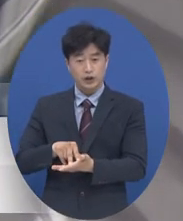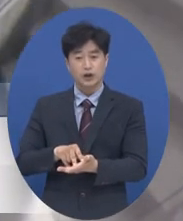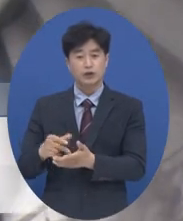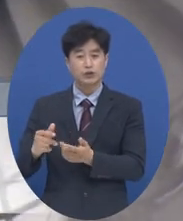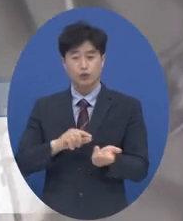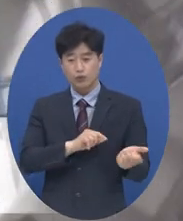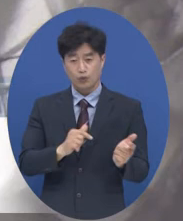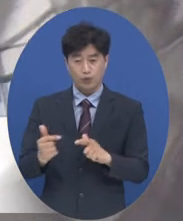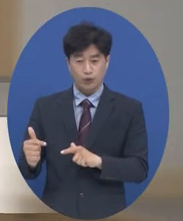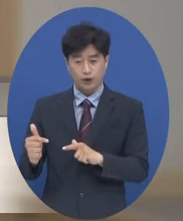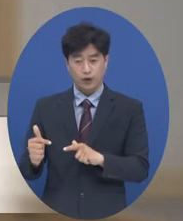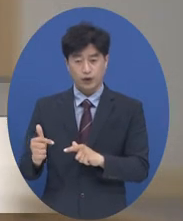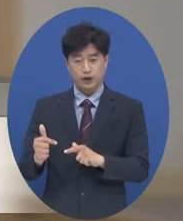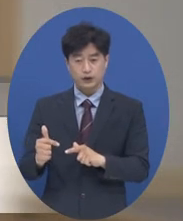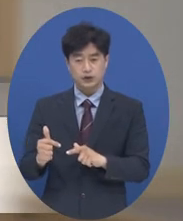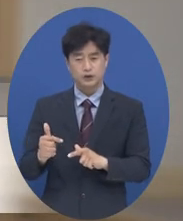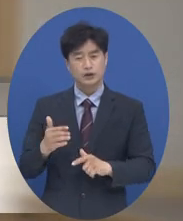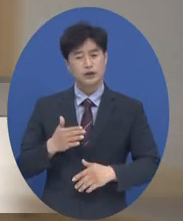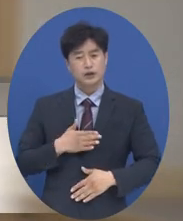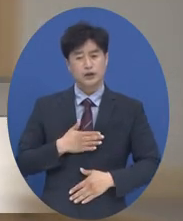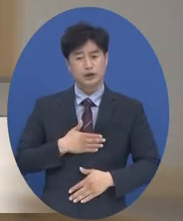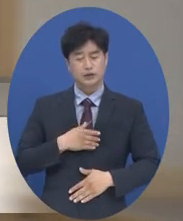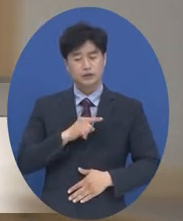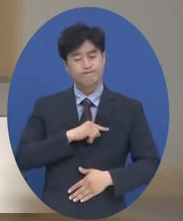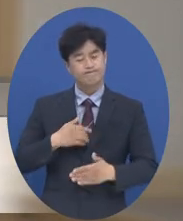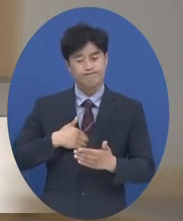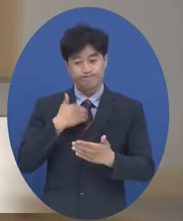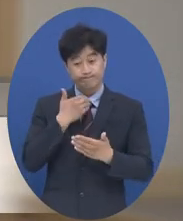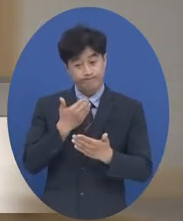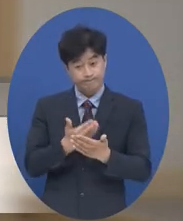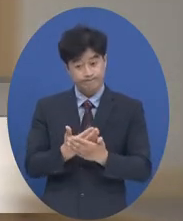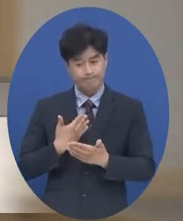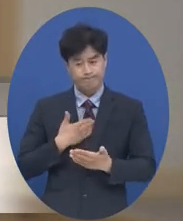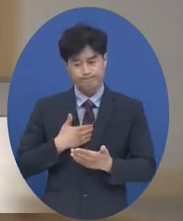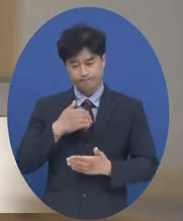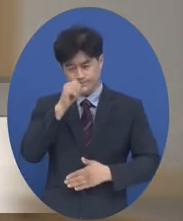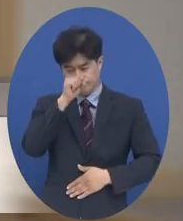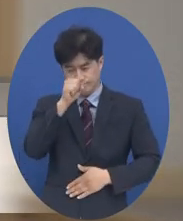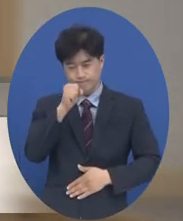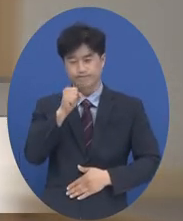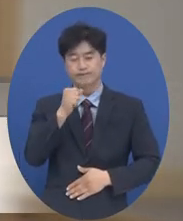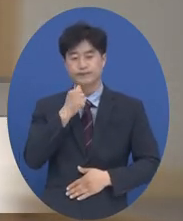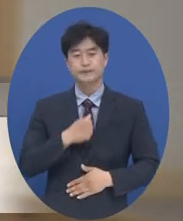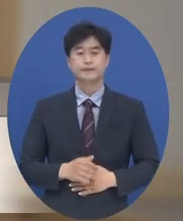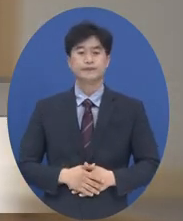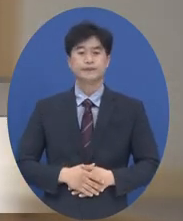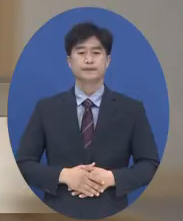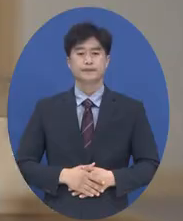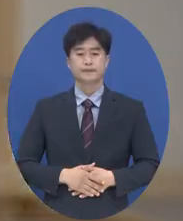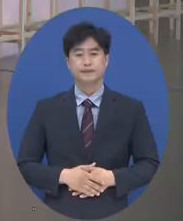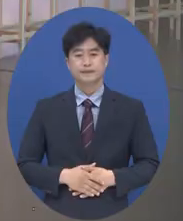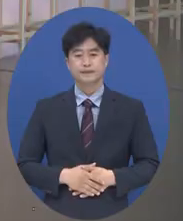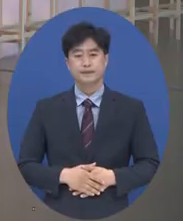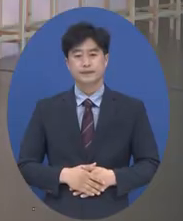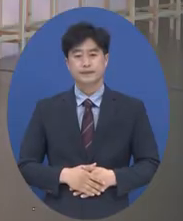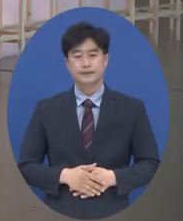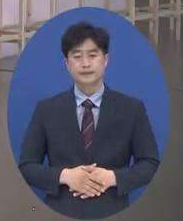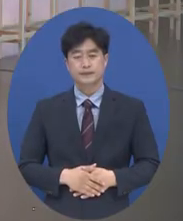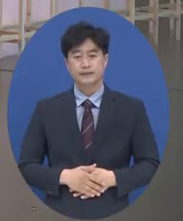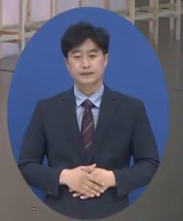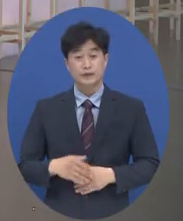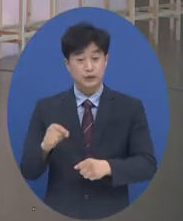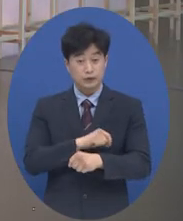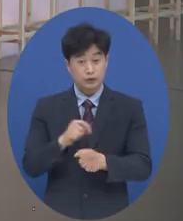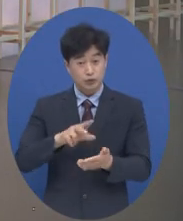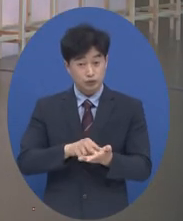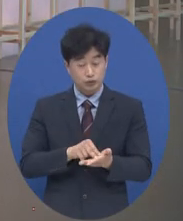사회적인 뭐 여러 가지 정치적인 문제나 아니면 환경 문제 같은 걸 다루는 부분들이 저는 제 감흥이 좀